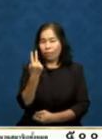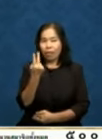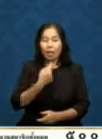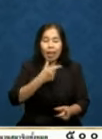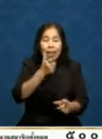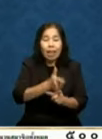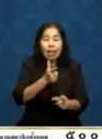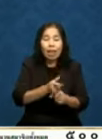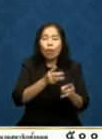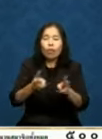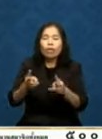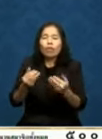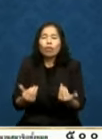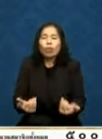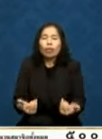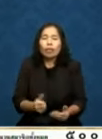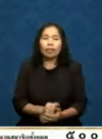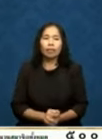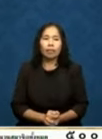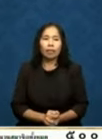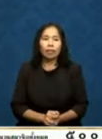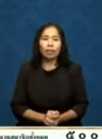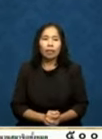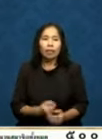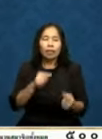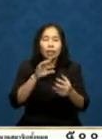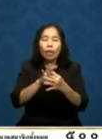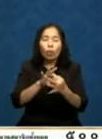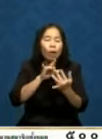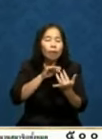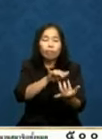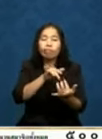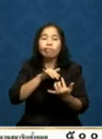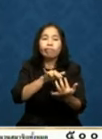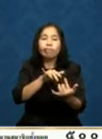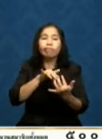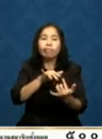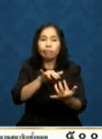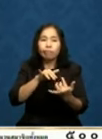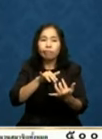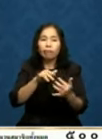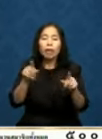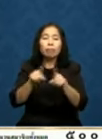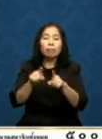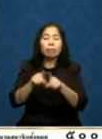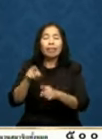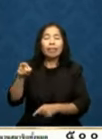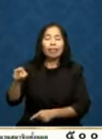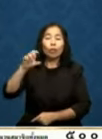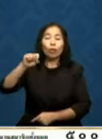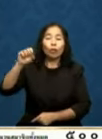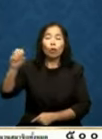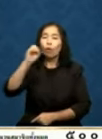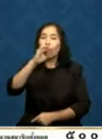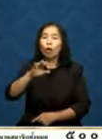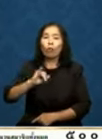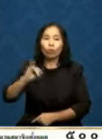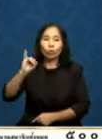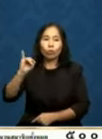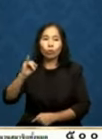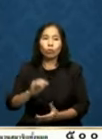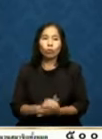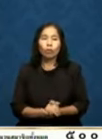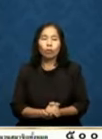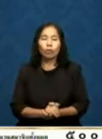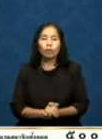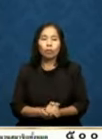ธีการปัจจุบันค่ะใช้วิธีการ positive thinking เหมือนที่คุณหมิวได้บอกไว้เลยนะคะขอบคุณต่อสอบหมิวนะคะ